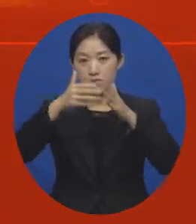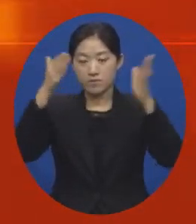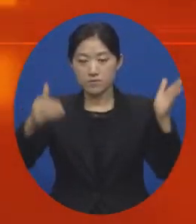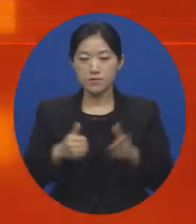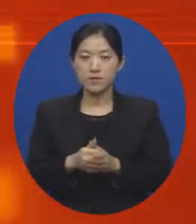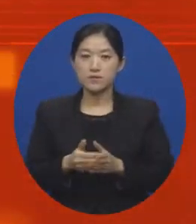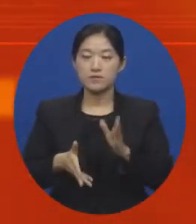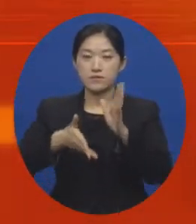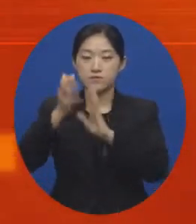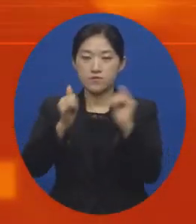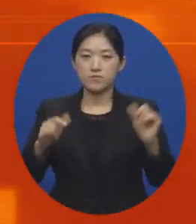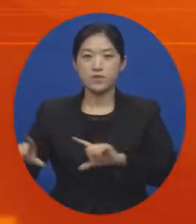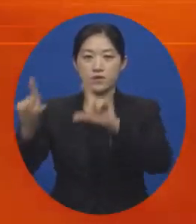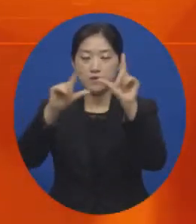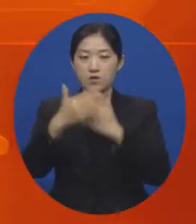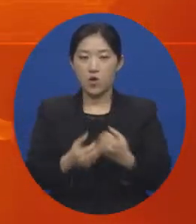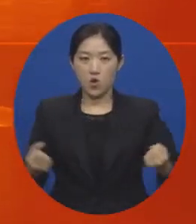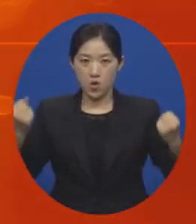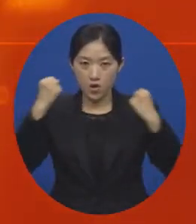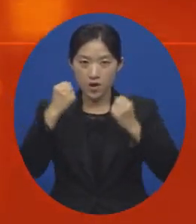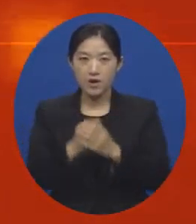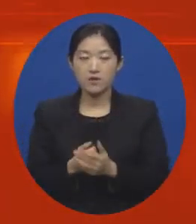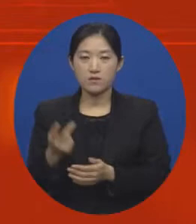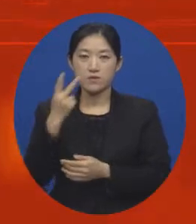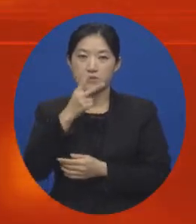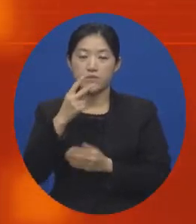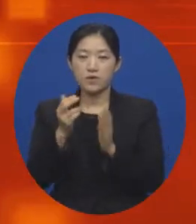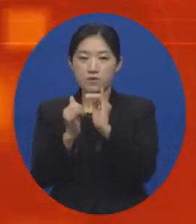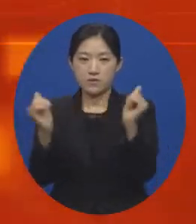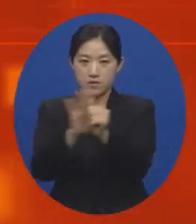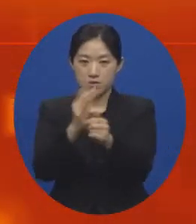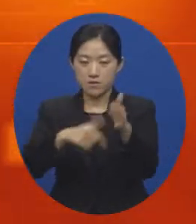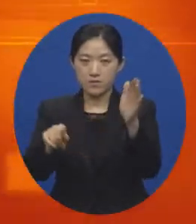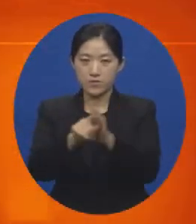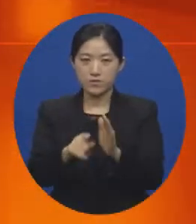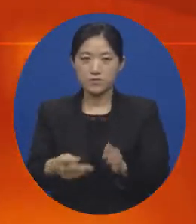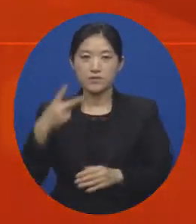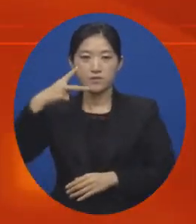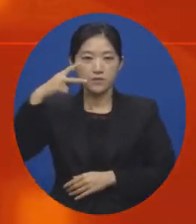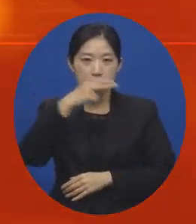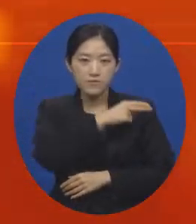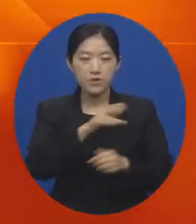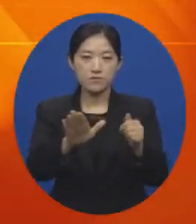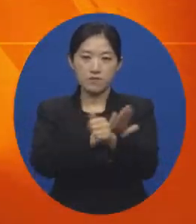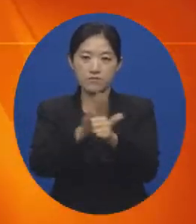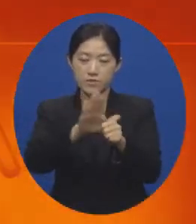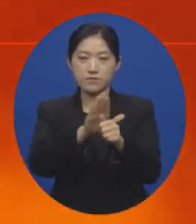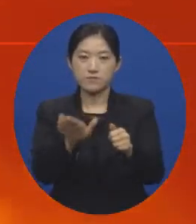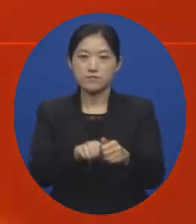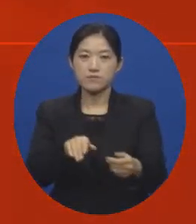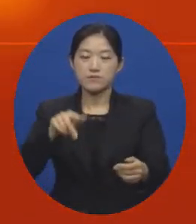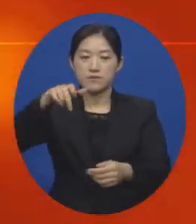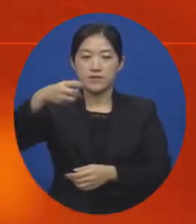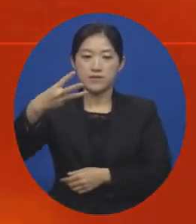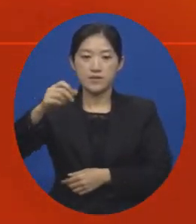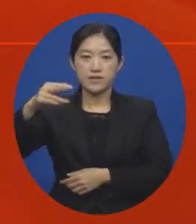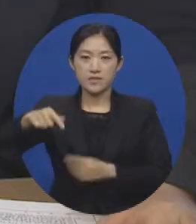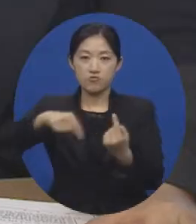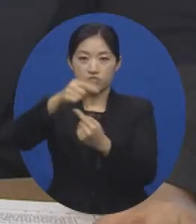오산시보건소는 지역 주민의 건강 증진과 흡연자들을 위해 금연 지원 서비스를 제공하는 금연 클리닉을 운영하고